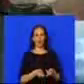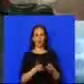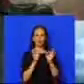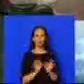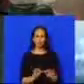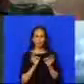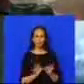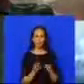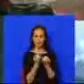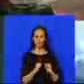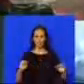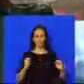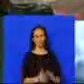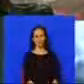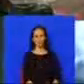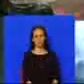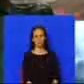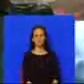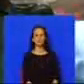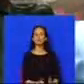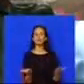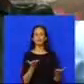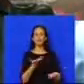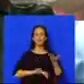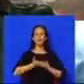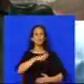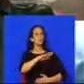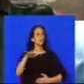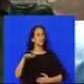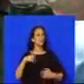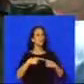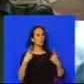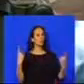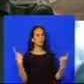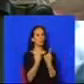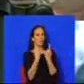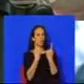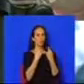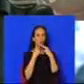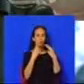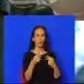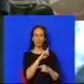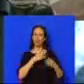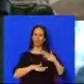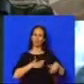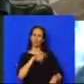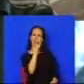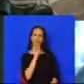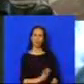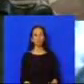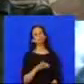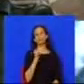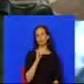באמת להשתחרר. ואיך מתייחסים אליך ילדים אחרים? נתקלת פעם באיזה תגובות לא נעימות אולי?